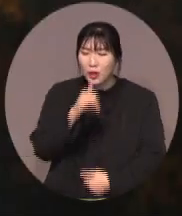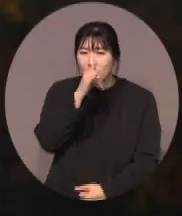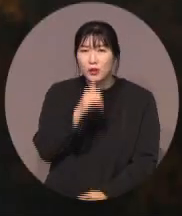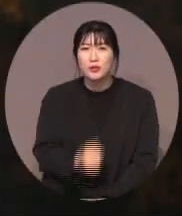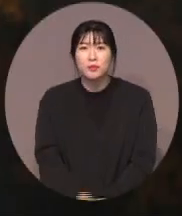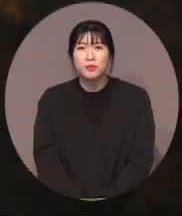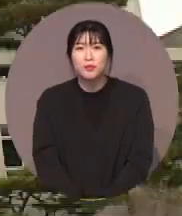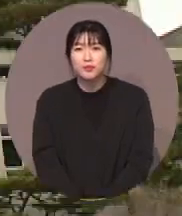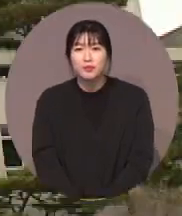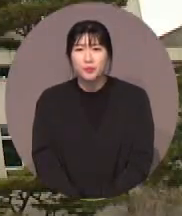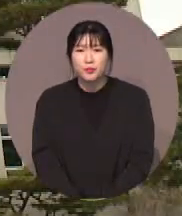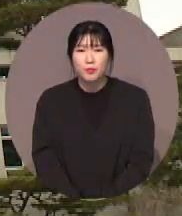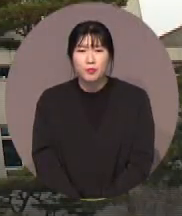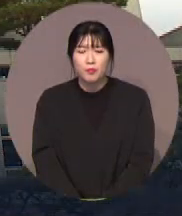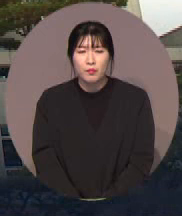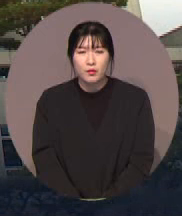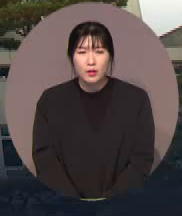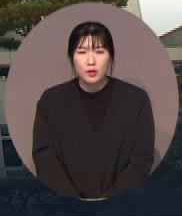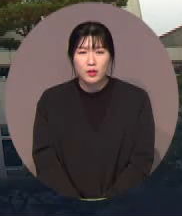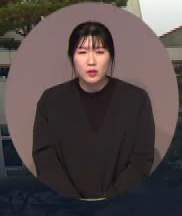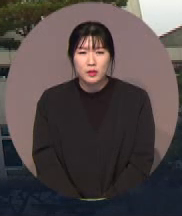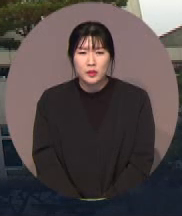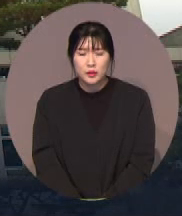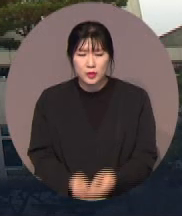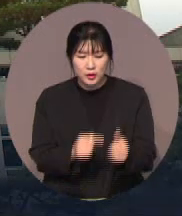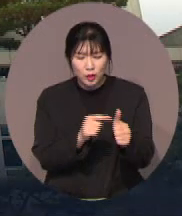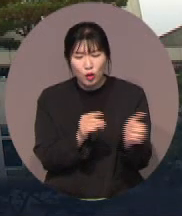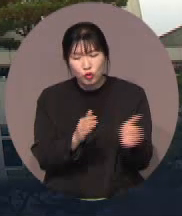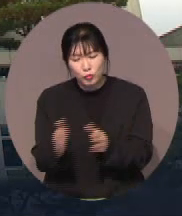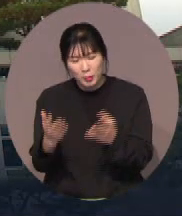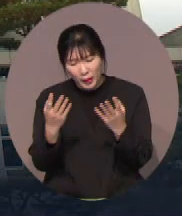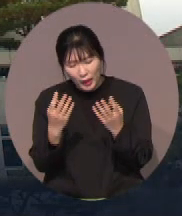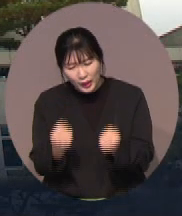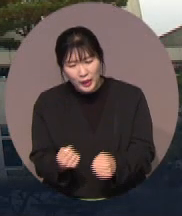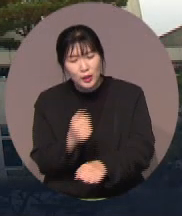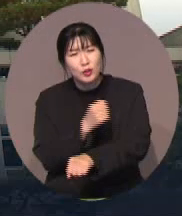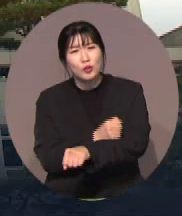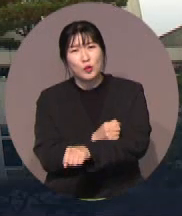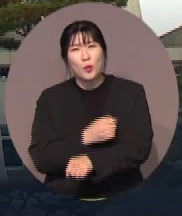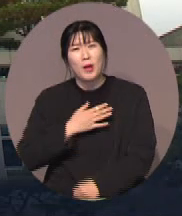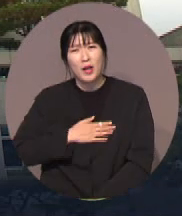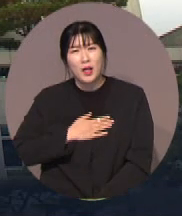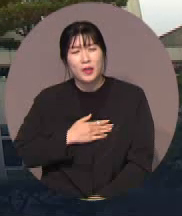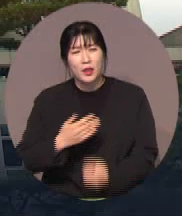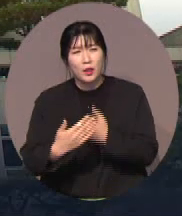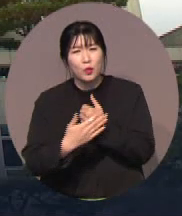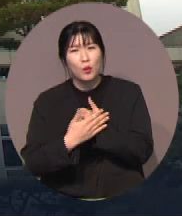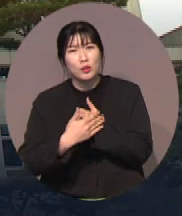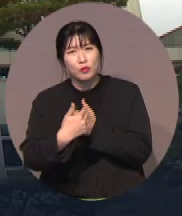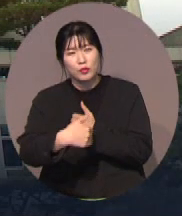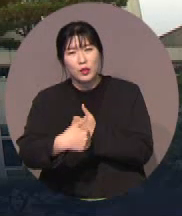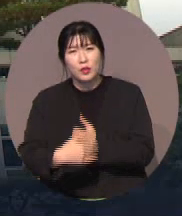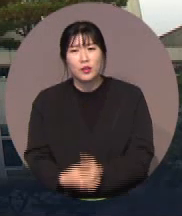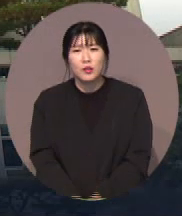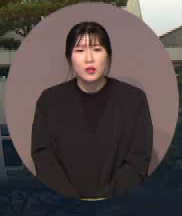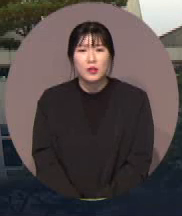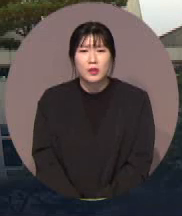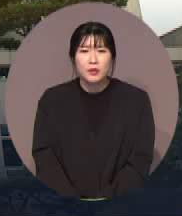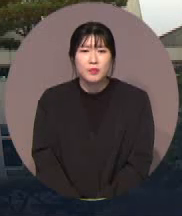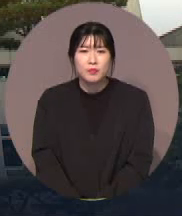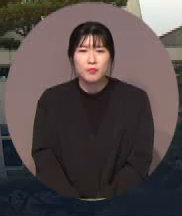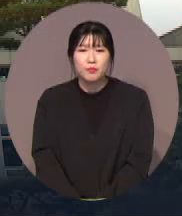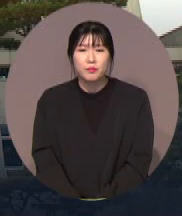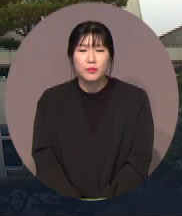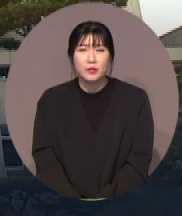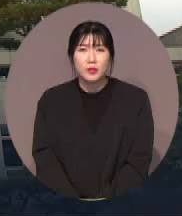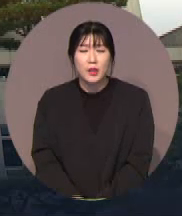부탁합니다. 어쨌든 준비 많이 하셨는데 도와주세요. 회장은 그것만 지켜달라 하더라고.